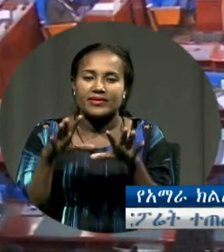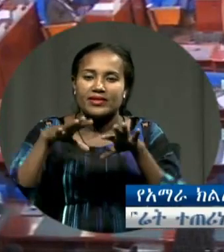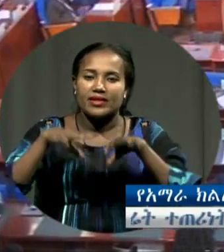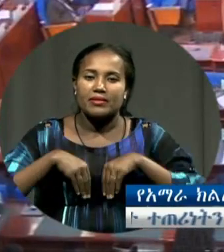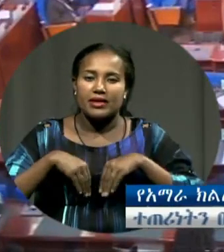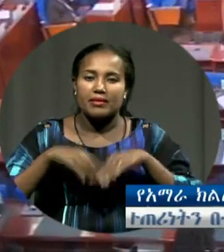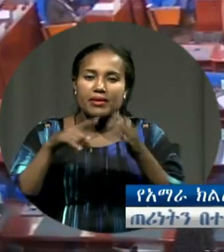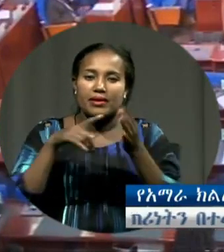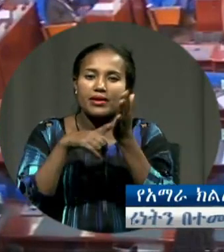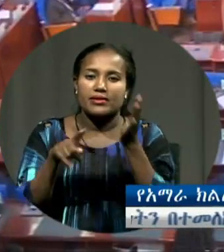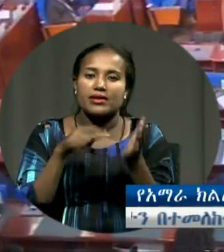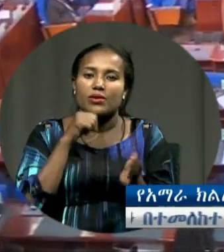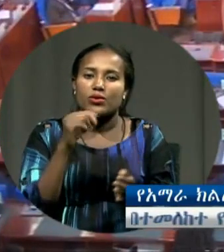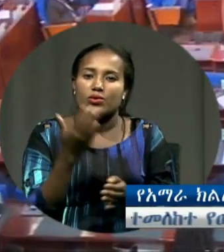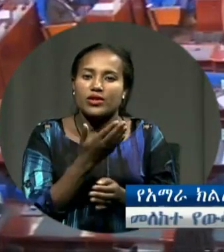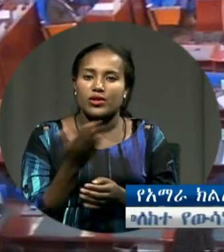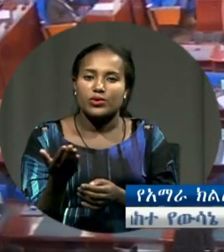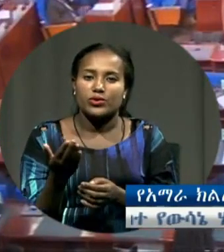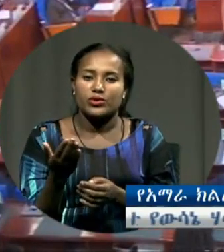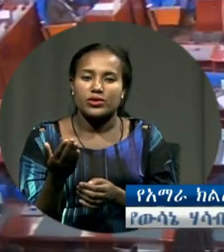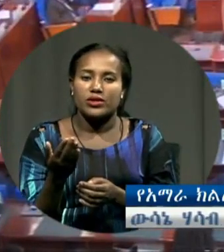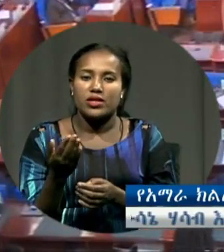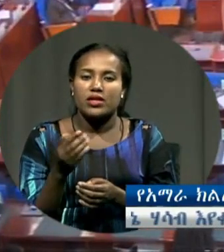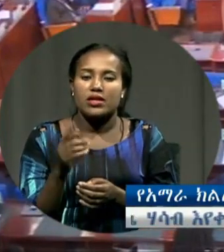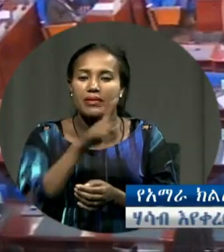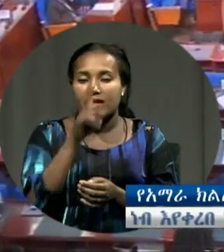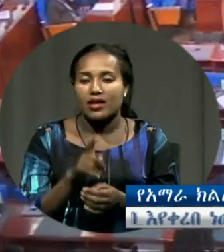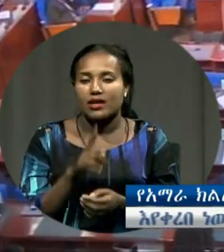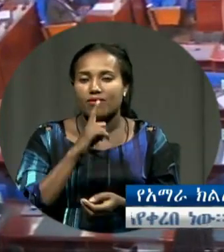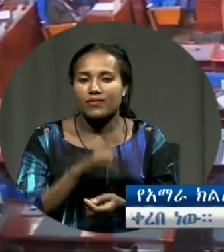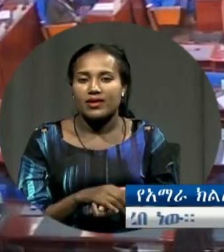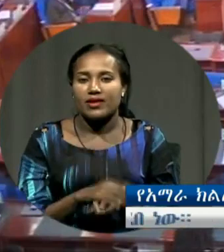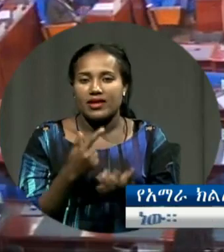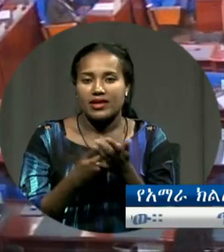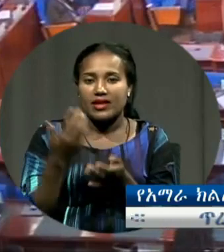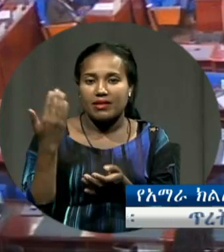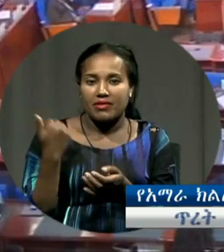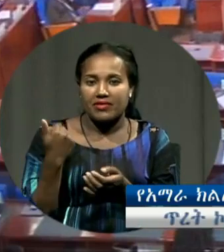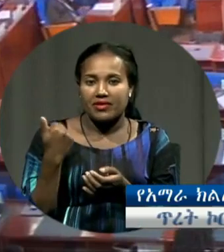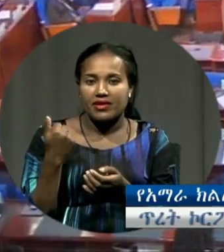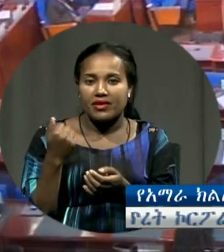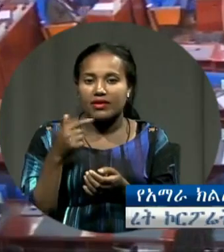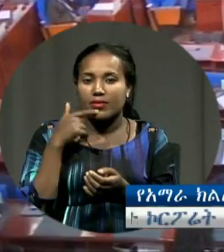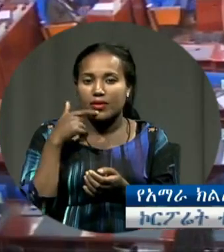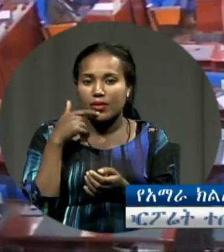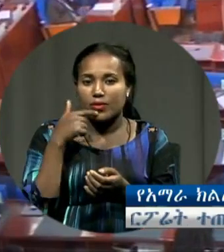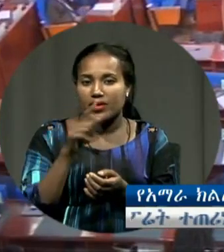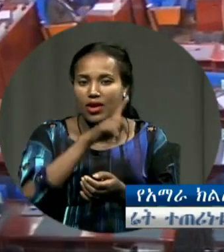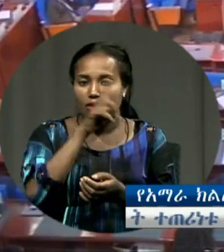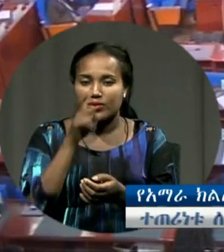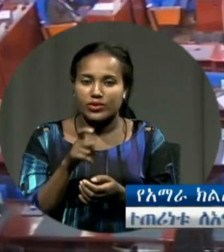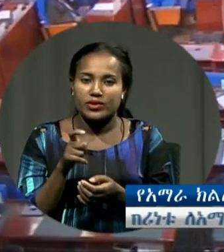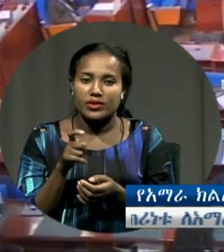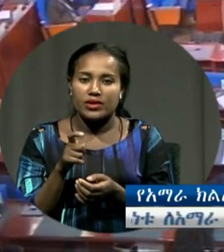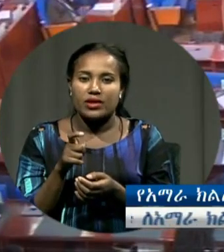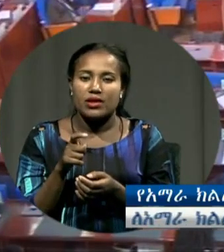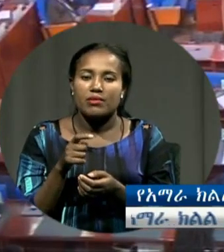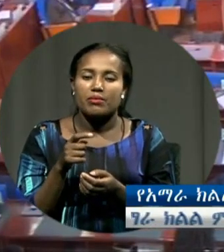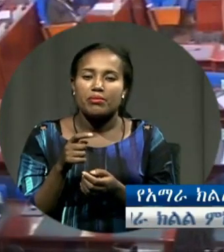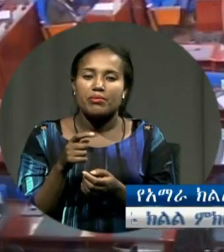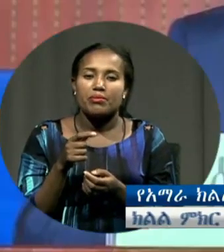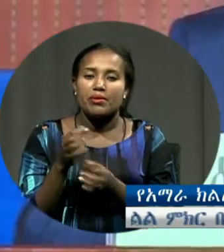ለመቀበል ግልጽ ያልሆኑልኝ ነገሮች ለማንሳት ነው። ከኔ በፊት የተነሱትም ጥያቄዎች ቢብራሩ